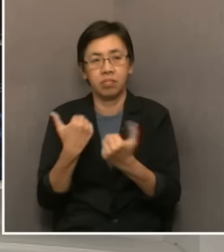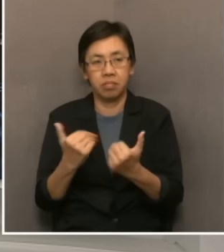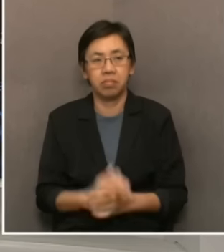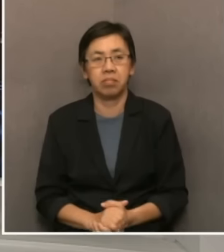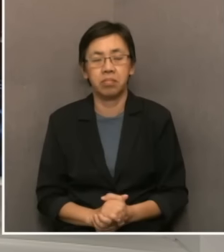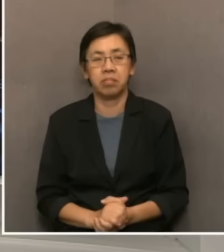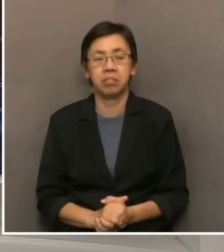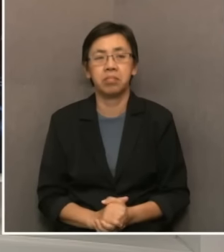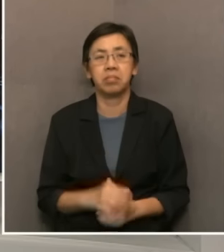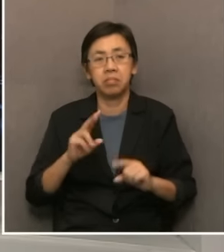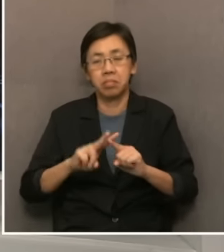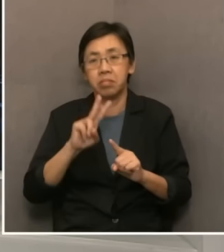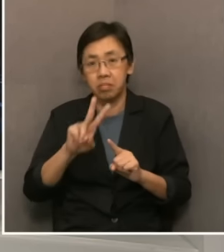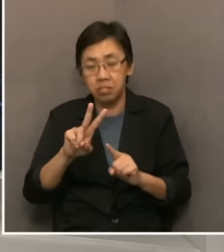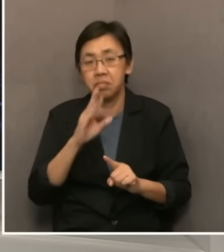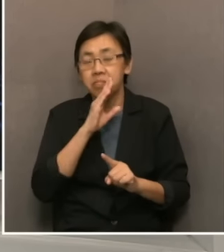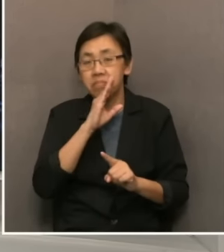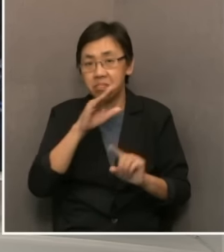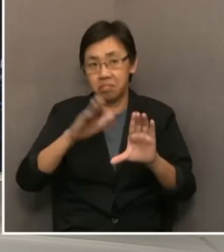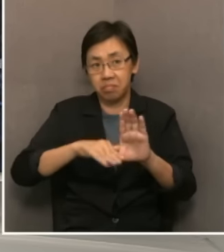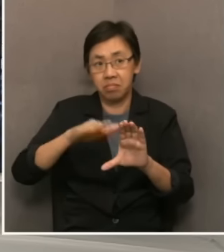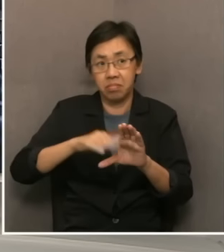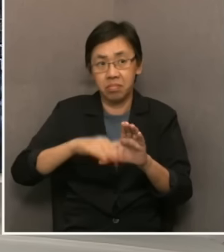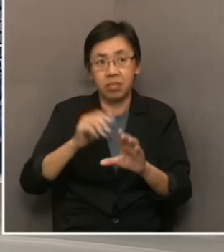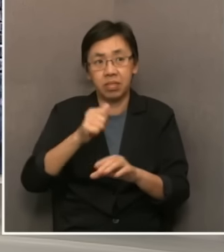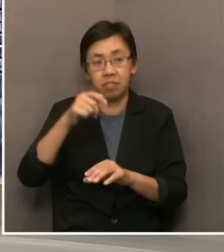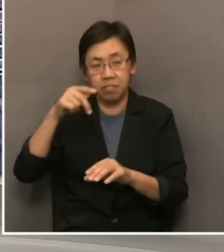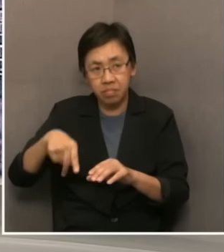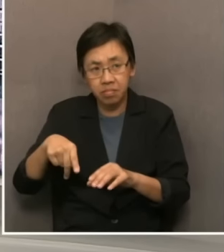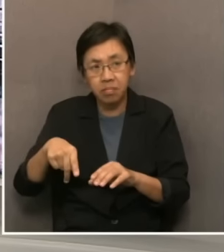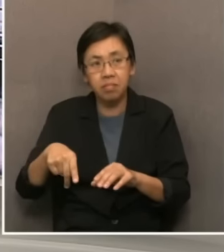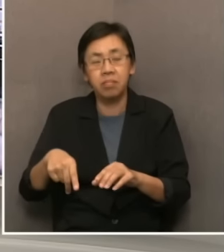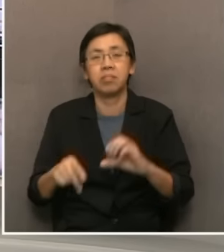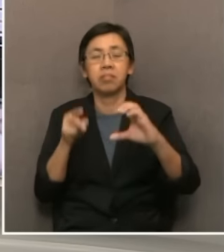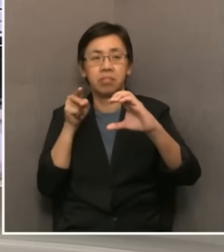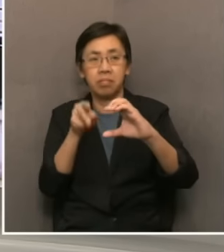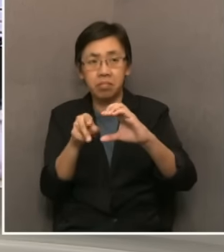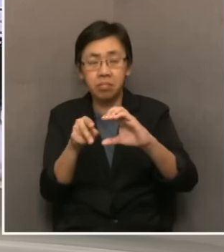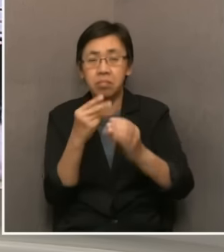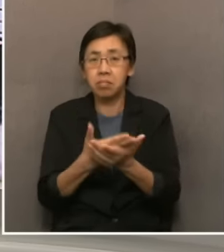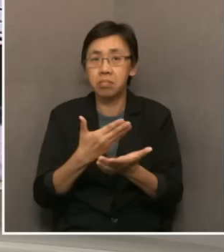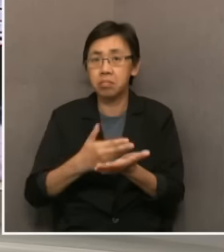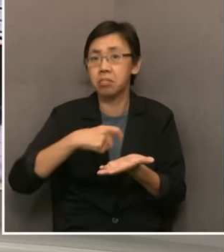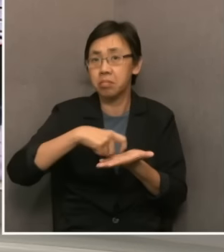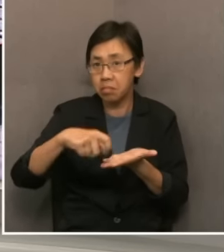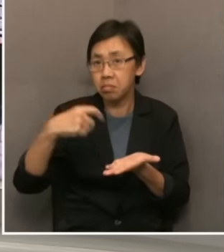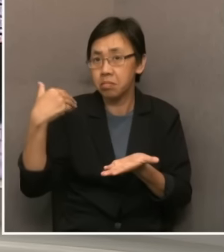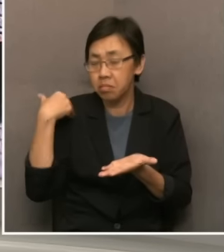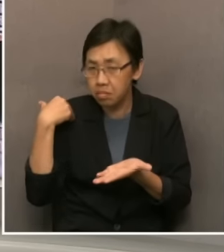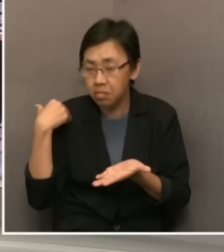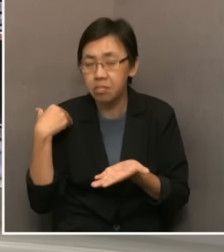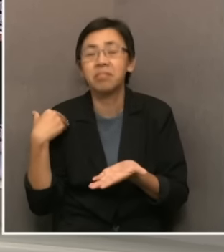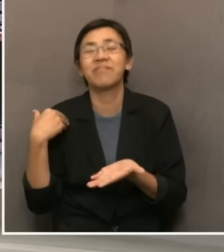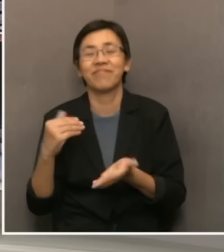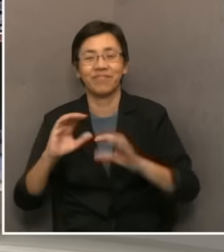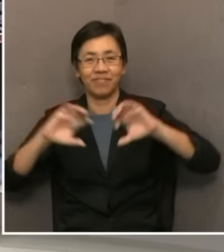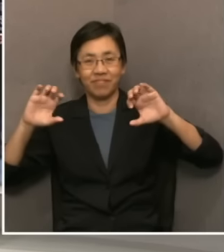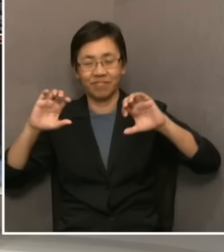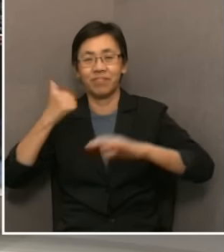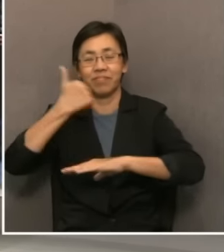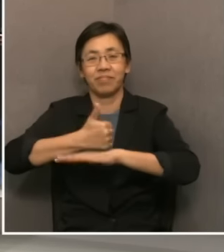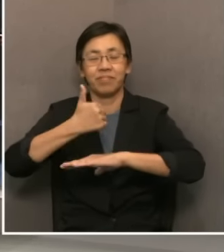ที่2ล่ะที่มีการลงทะเบียนผ่านทางแอปพลิเคชันทางรัฐไปจะได้เงินอยู่หรือไม่นะคะก็ย้ำเตือนมาแล้วจากทางรัฐมนตรีก